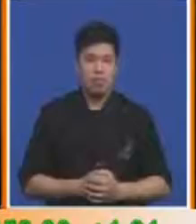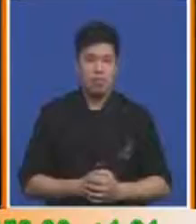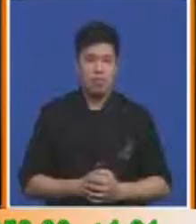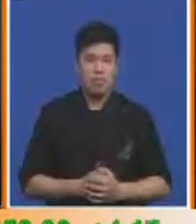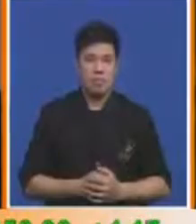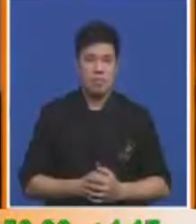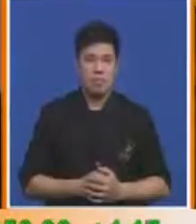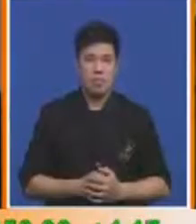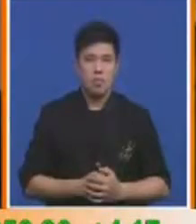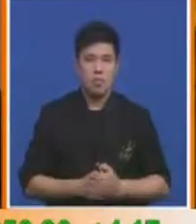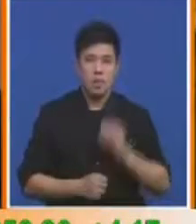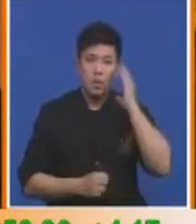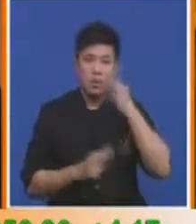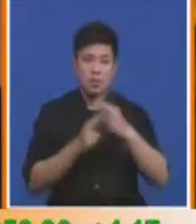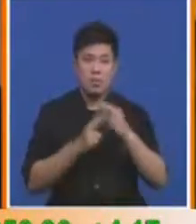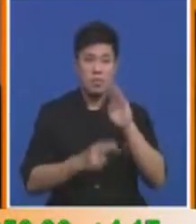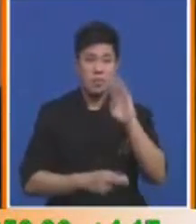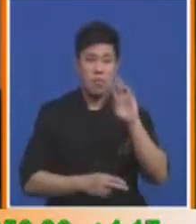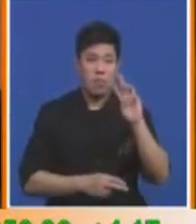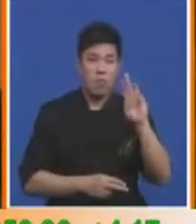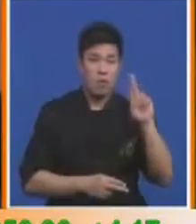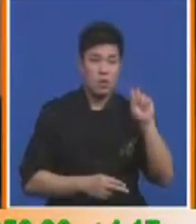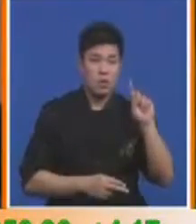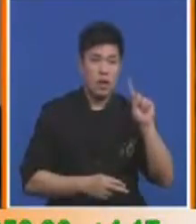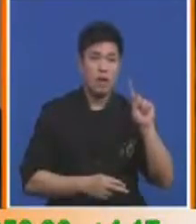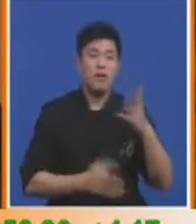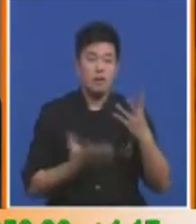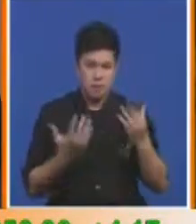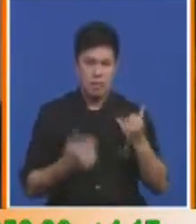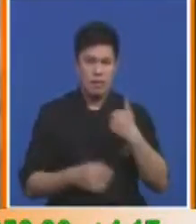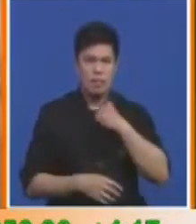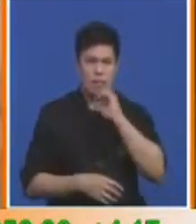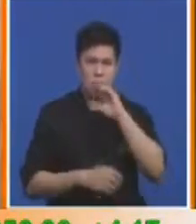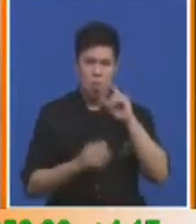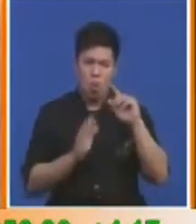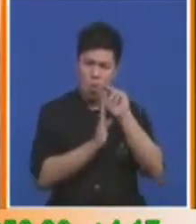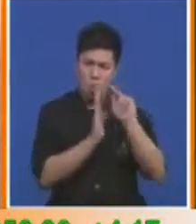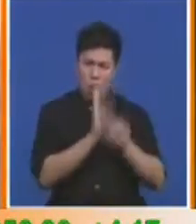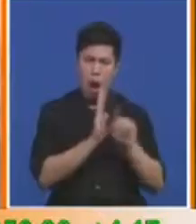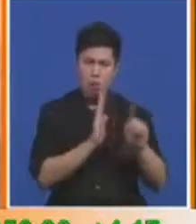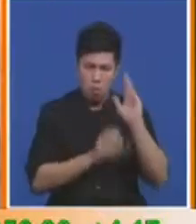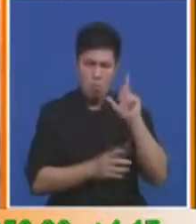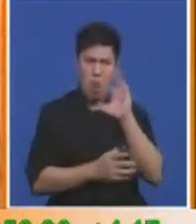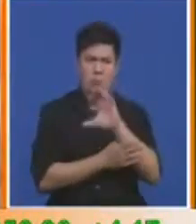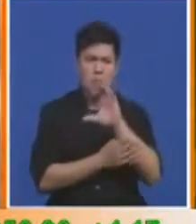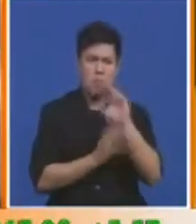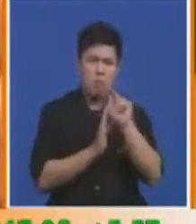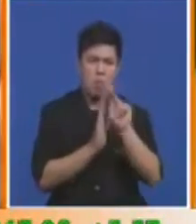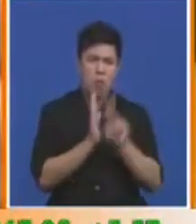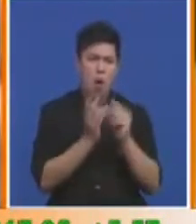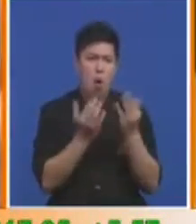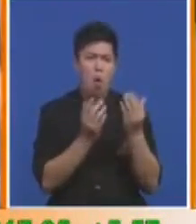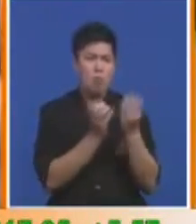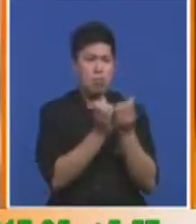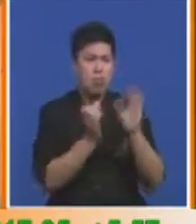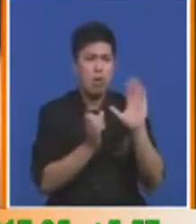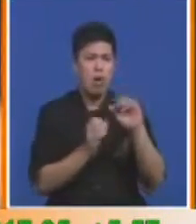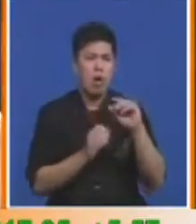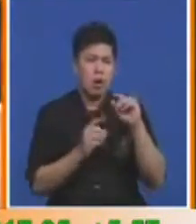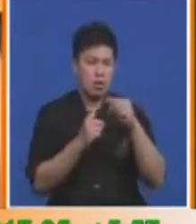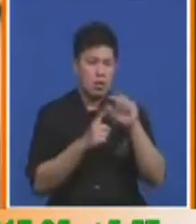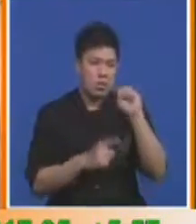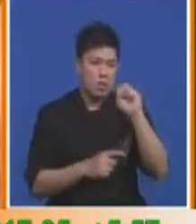นายประวันศักดิ์กล่าวว่ามีกฎหมายอีกหลายฉบับที่ต้องผลักดันให้มีผลบังคับใช้โดยไม่ต้องรอรัฐธรรมนูญอาทิกฎหมายสมัชชาพลเมืองสมัชช